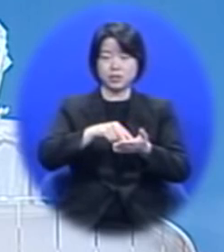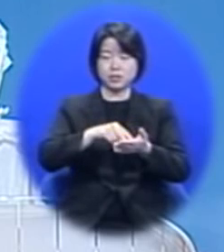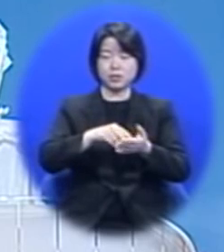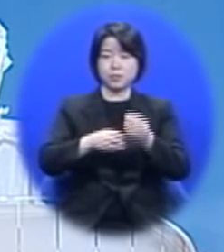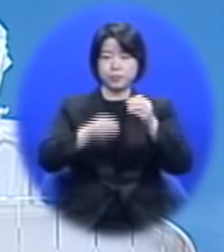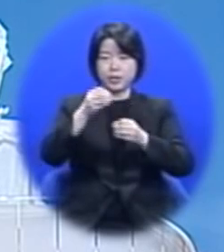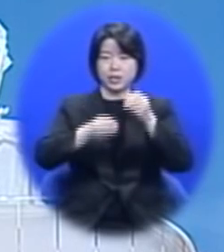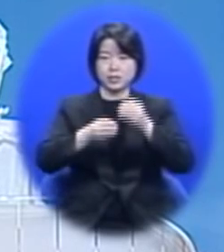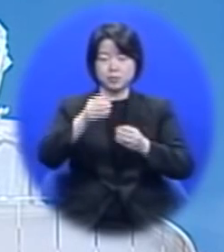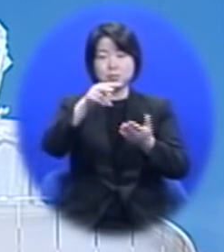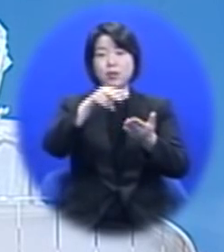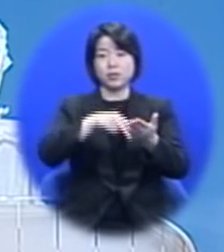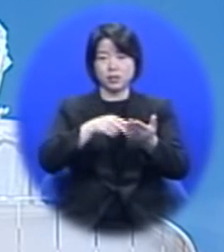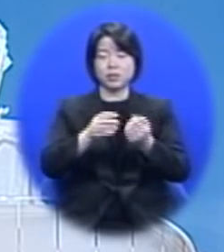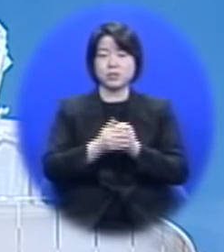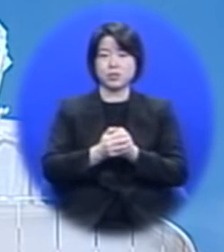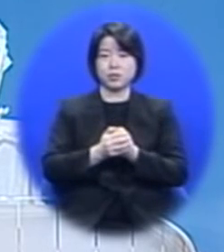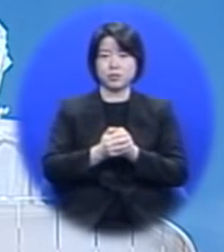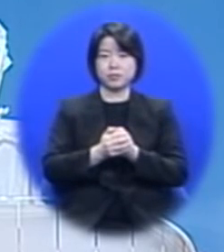시편을 읽었습니다.